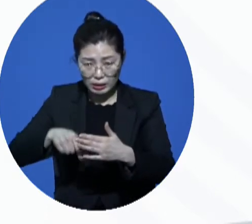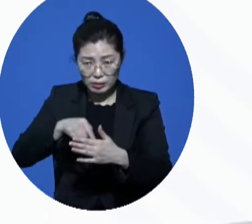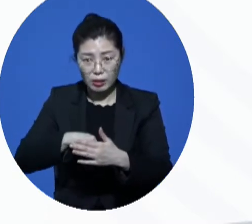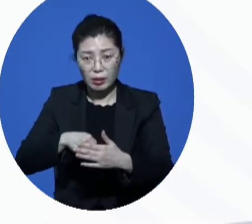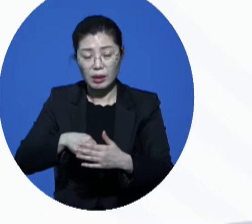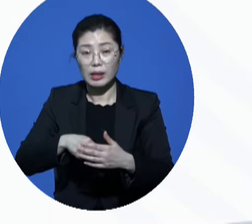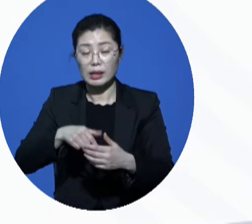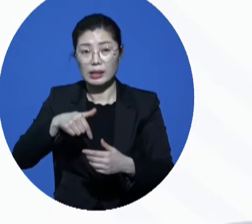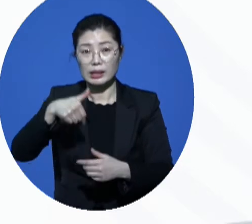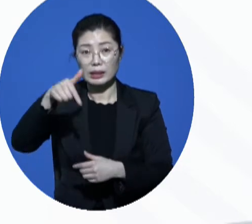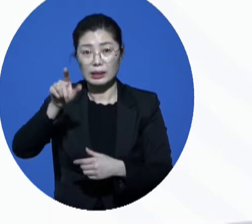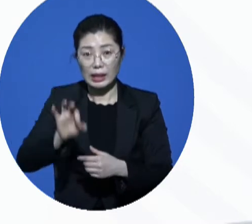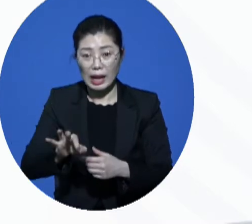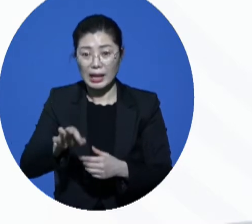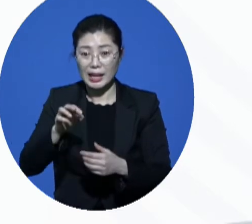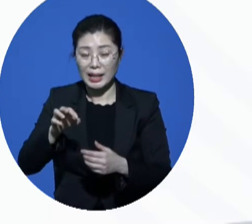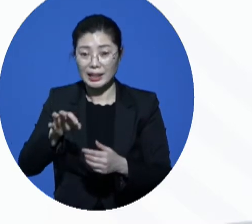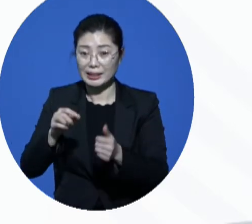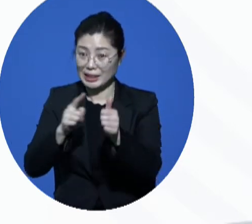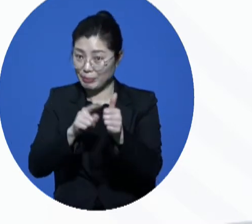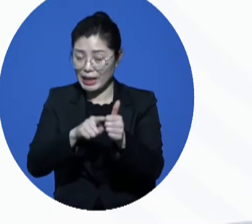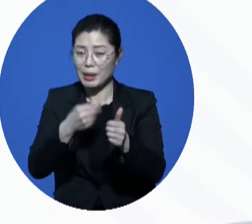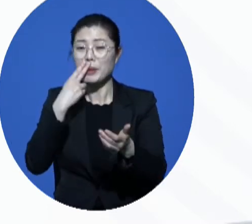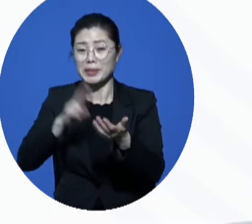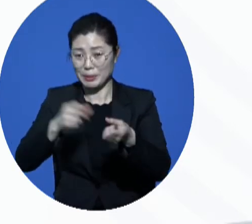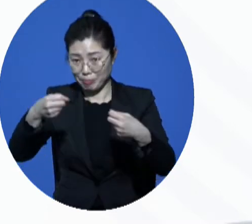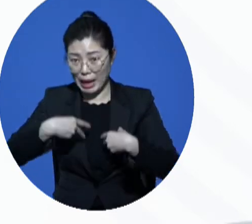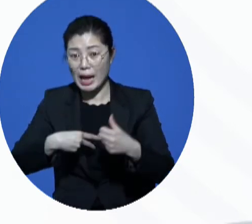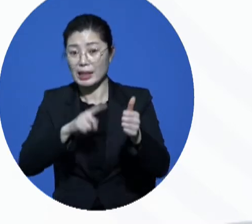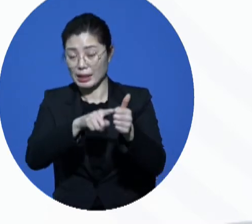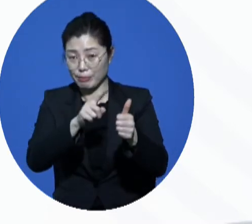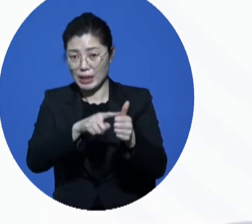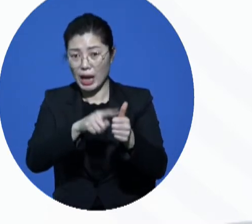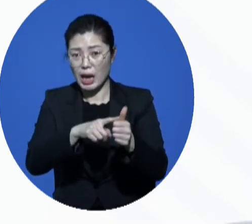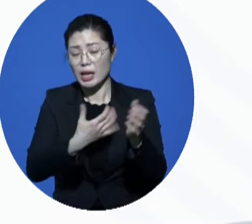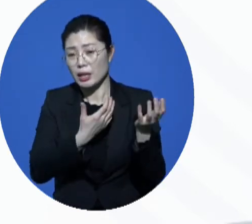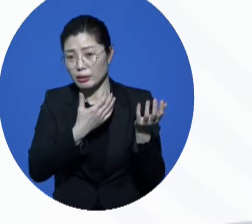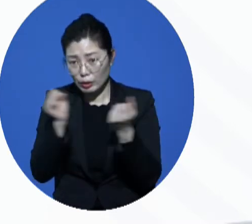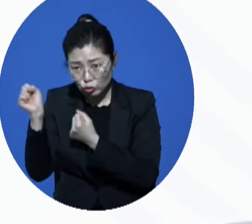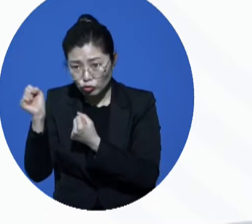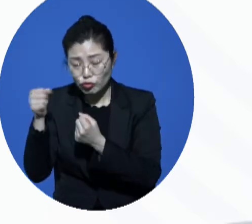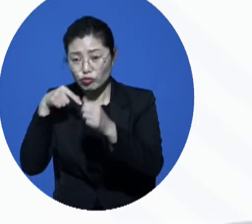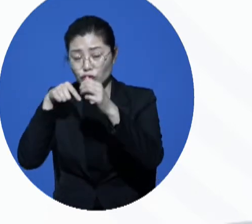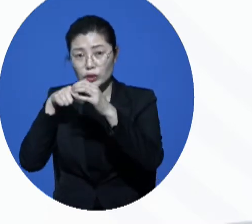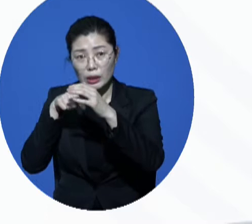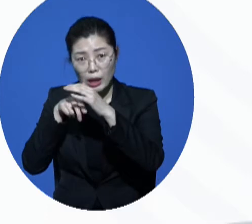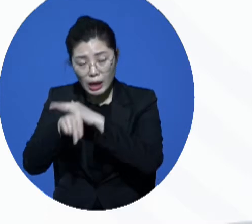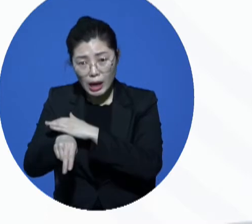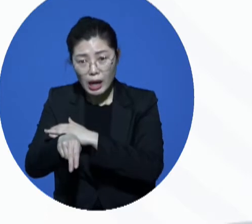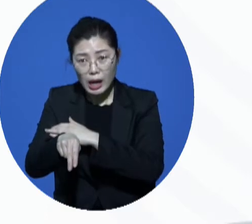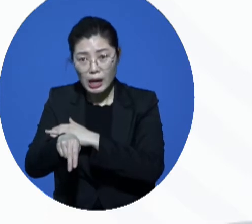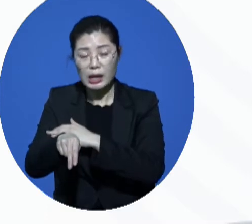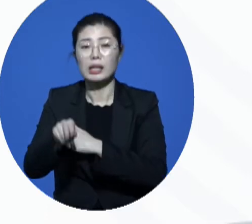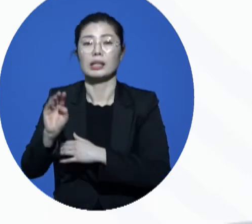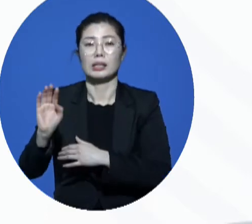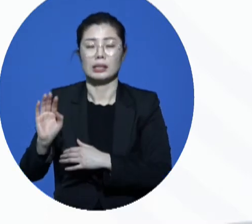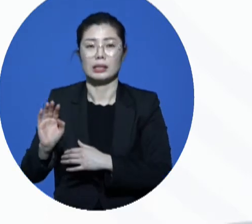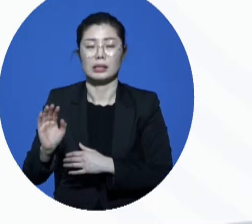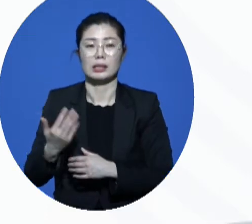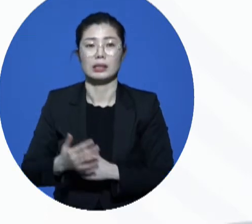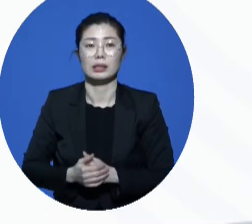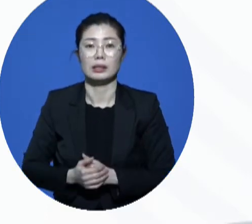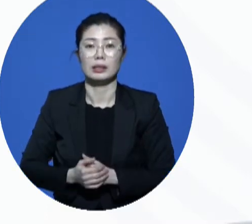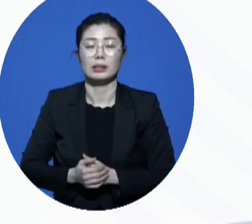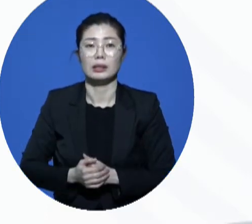강모 씨 아까 편지 서두에 보내드렸던 그 편지를 쓴 분께서 탈출을 2월 22일 날 하게 되는 거죠. 긴급